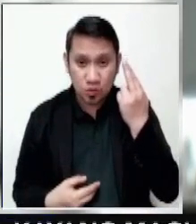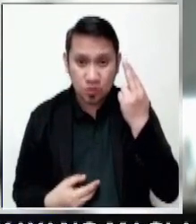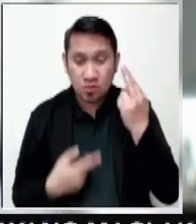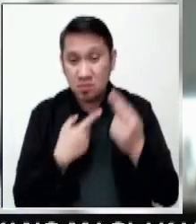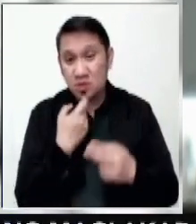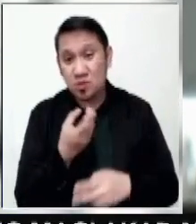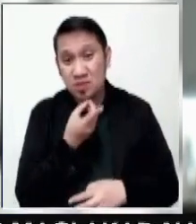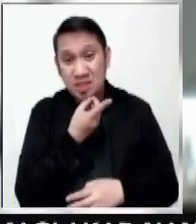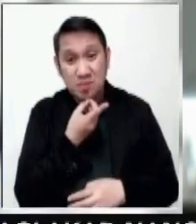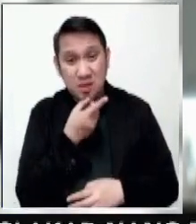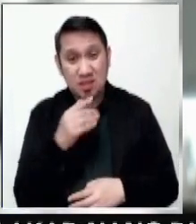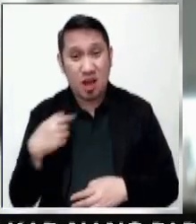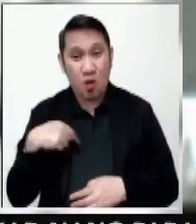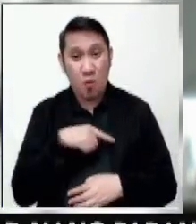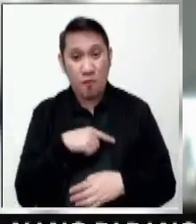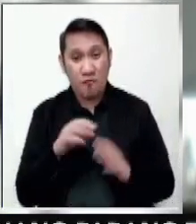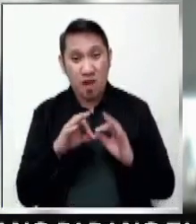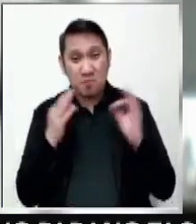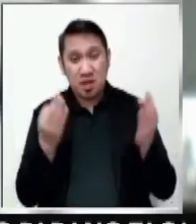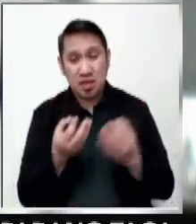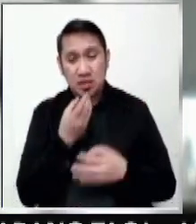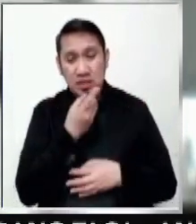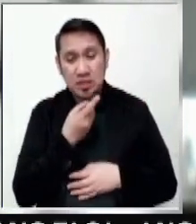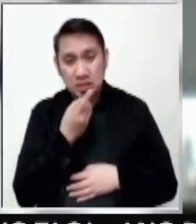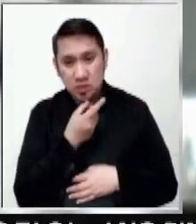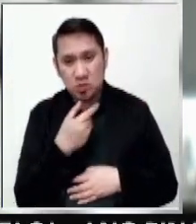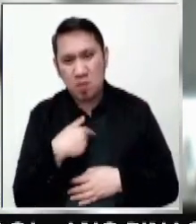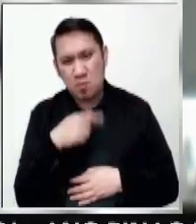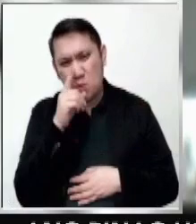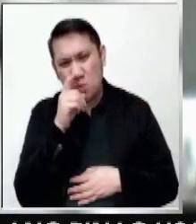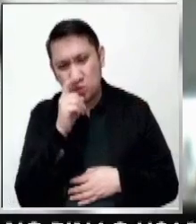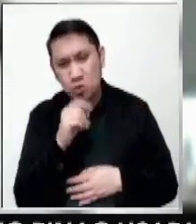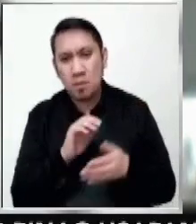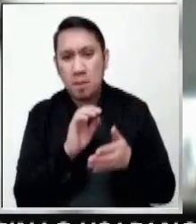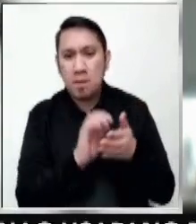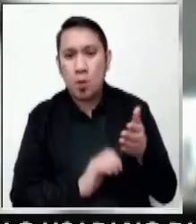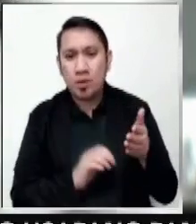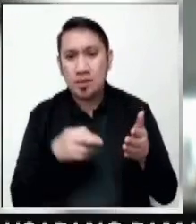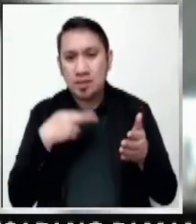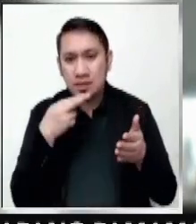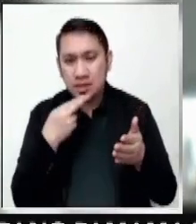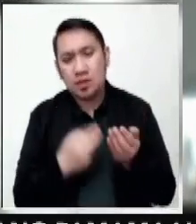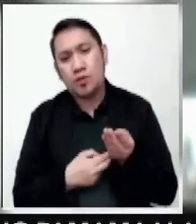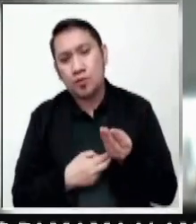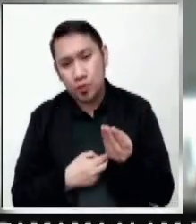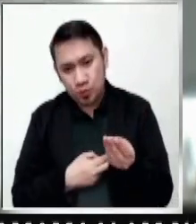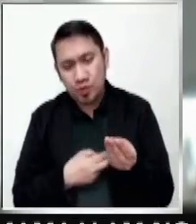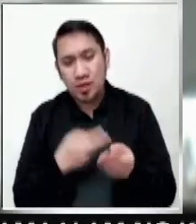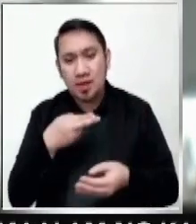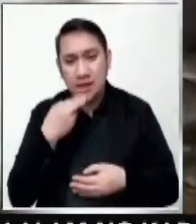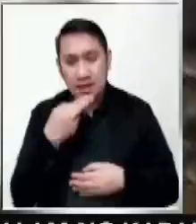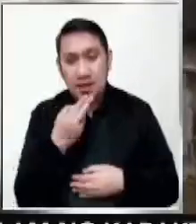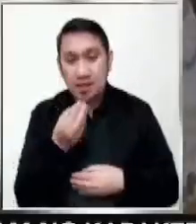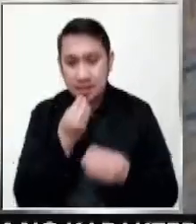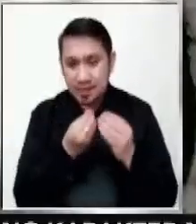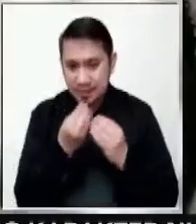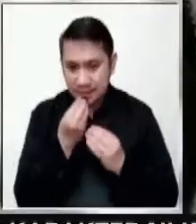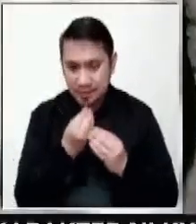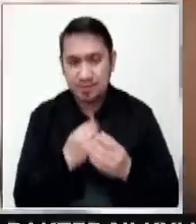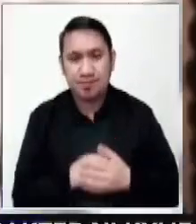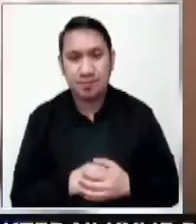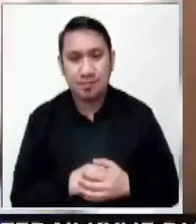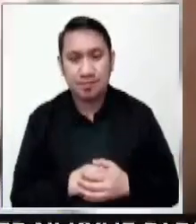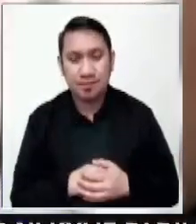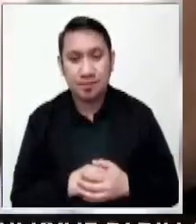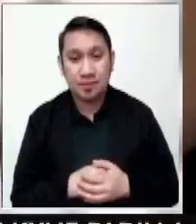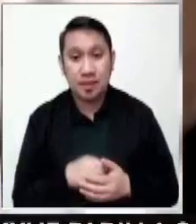so Binawasan ko na since n-age na rin ako so mas maganda na rin kung ano yung konti na lang yyung rice ko na kinakain ngayong Nobyembre